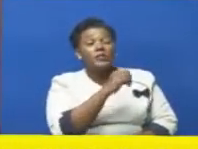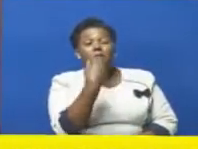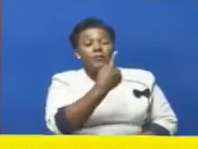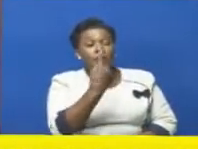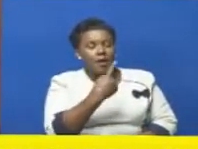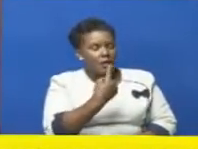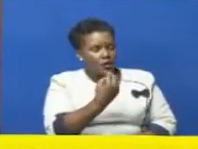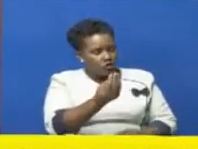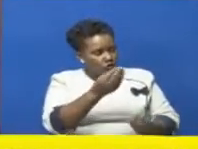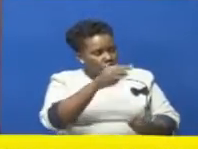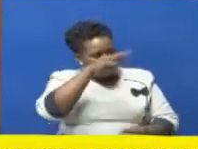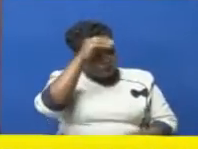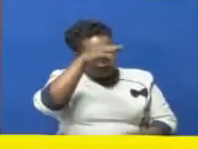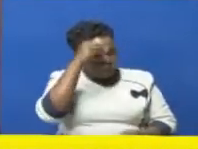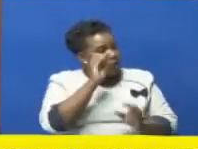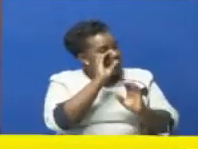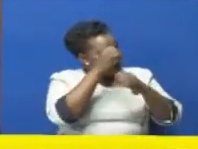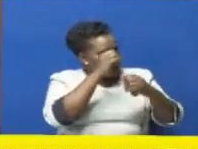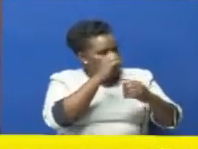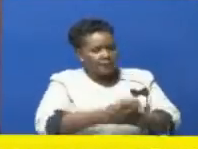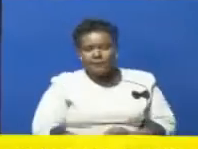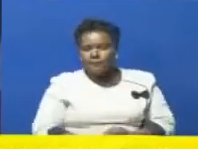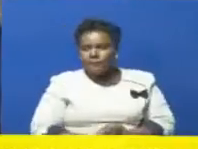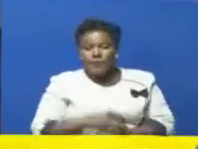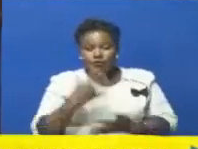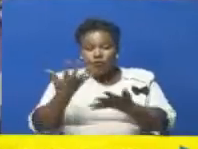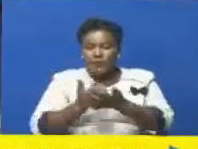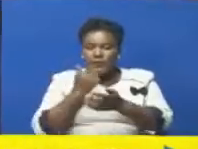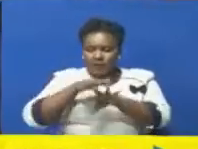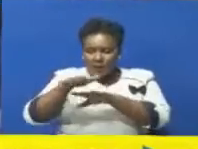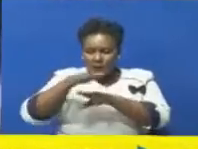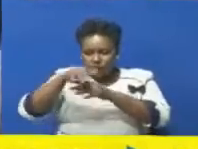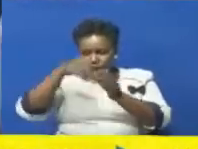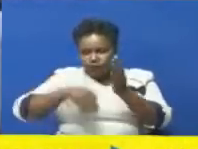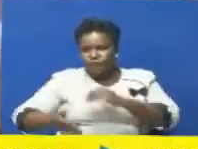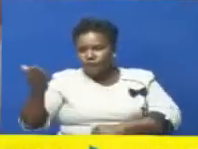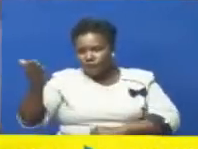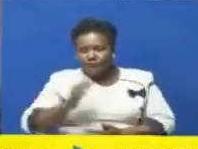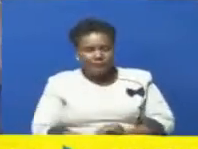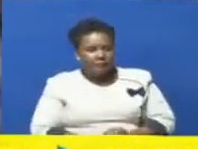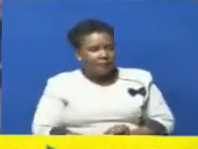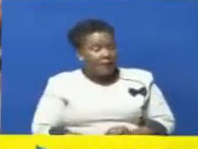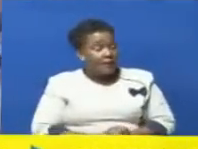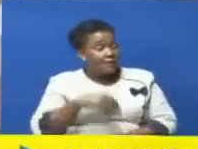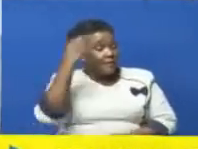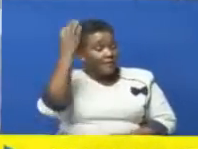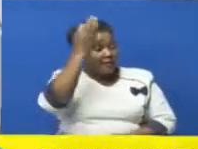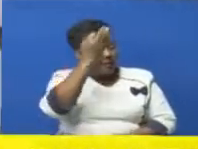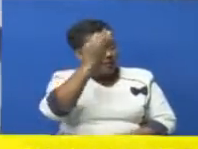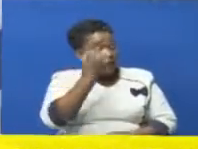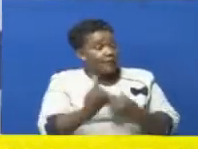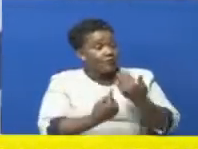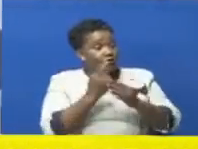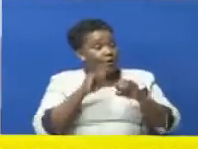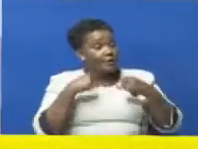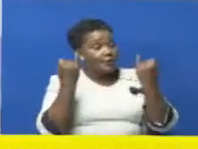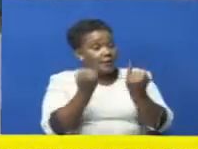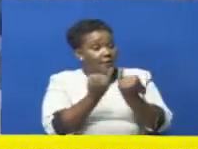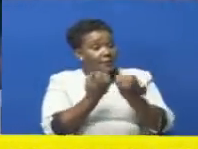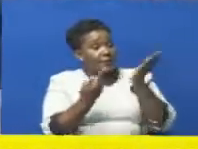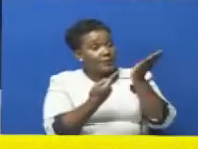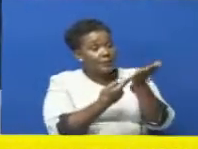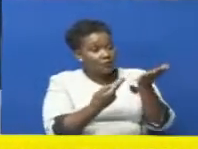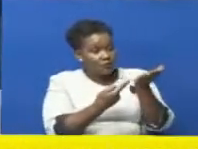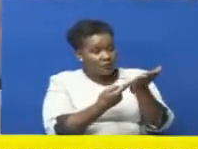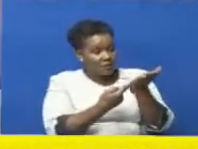Martina Ngulumbi na taarifa kamili. Mhadhiri mwandamizi wa chuo cha Taasisi ya Teknolojia DIT Dr. Asinta